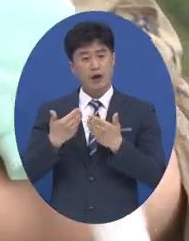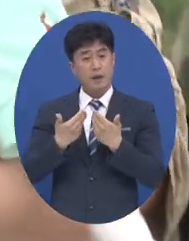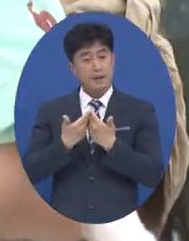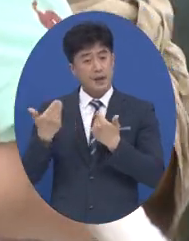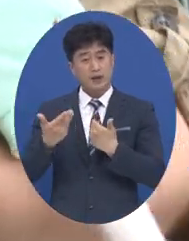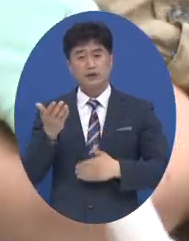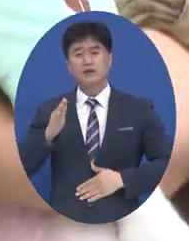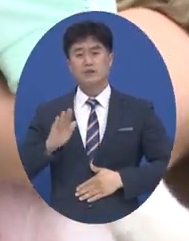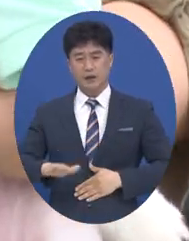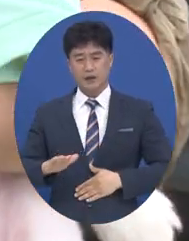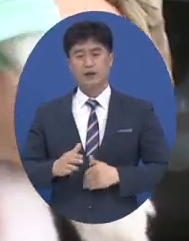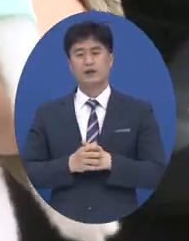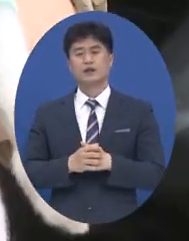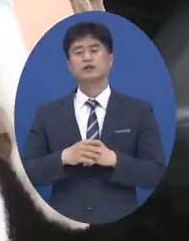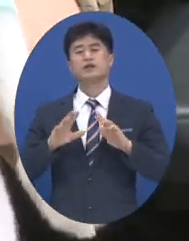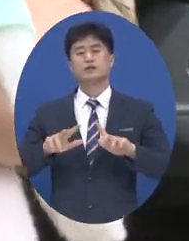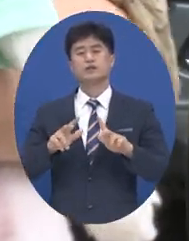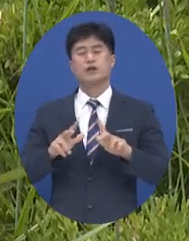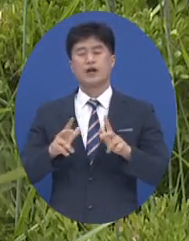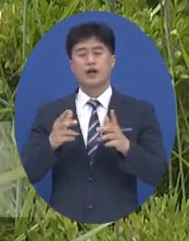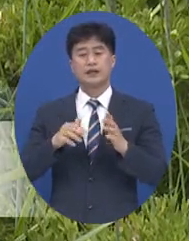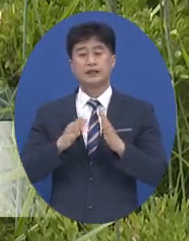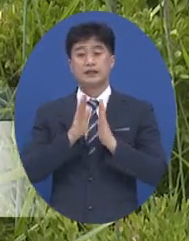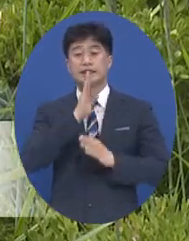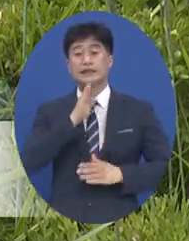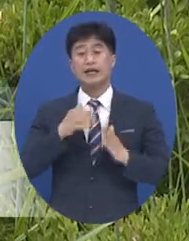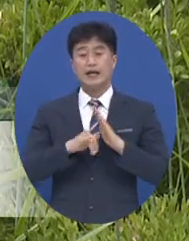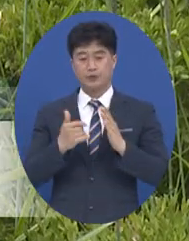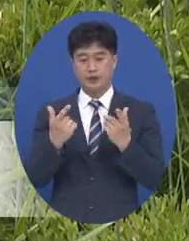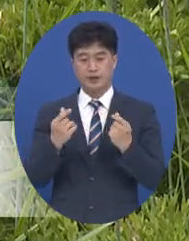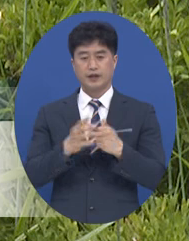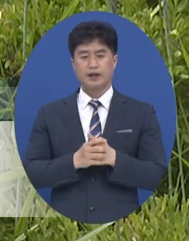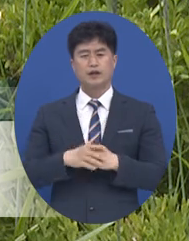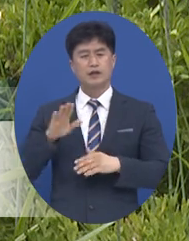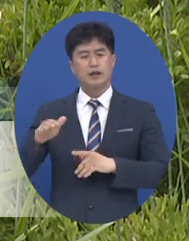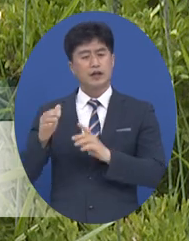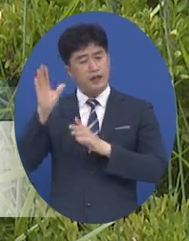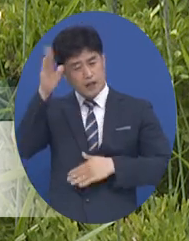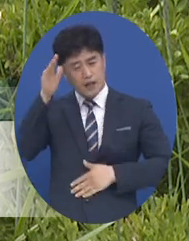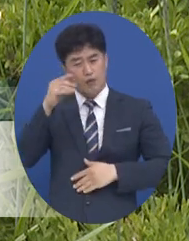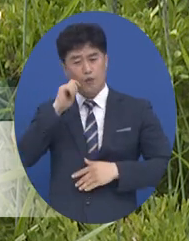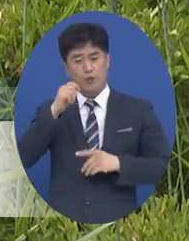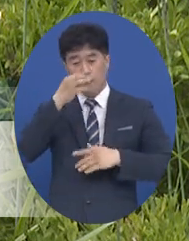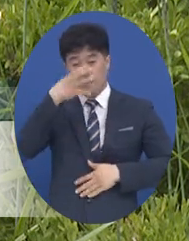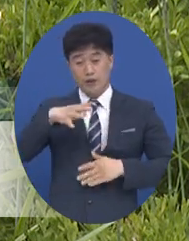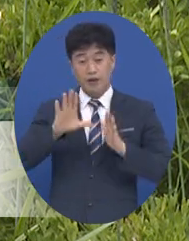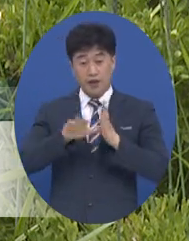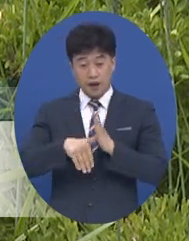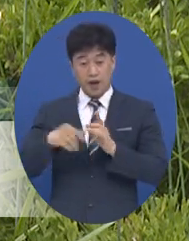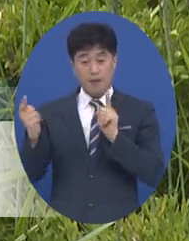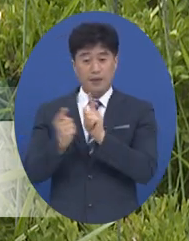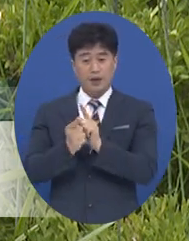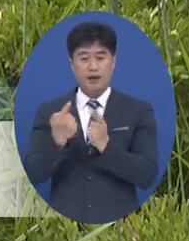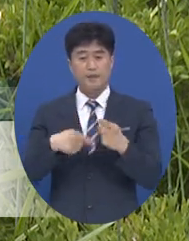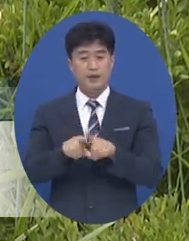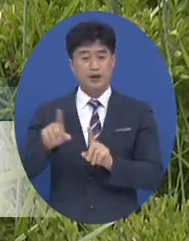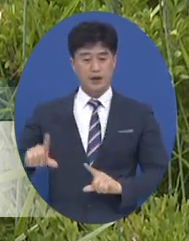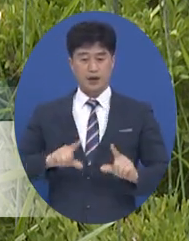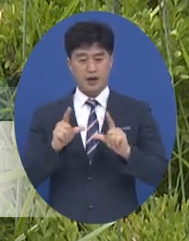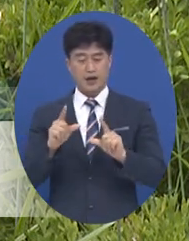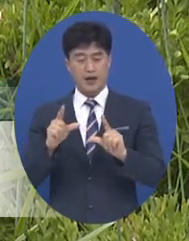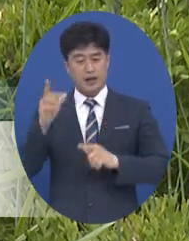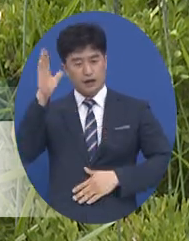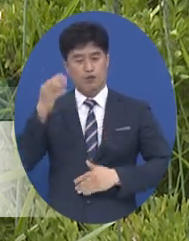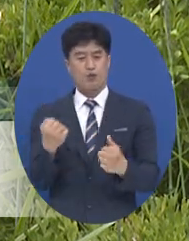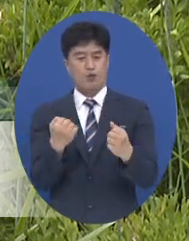받는게 더 많은 진짜 가족이 됐습니다 이 아이들이 좀 어렵고 힘들 때 만나서 같이 이렇게 지내고 나니까